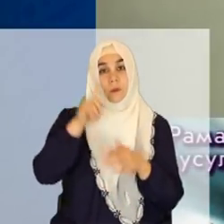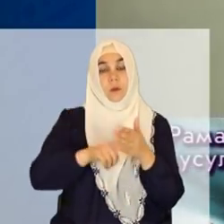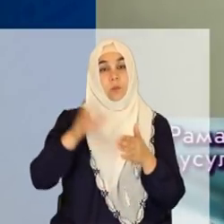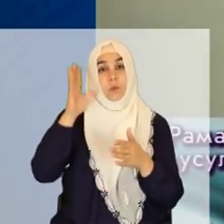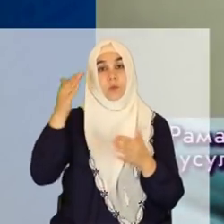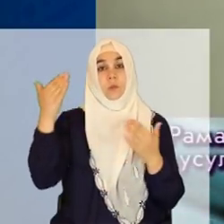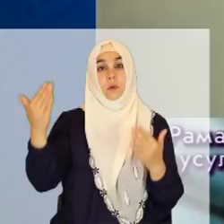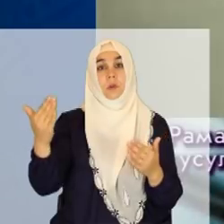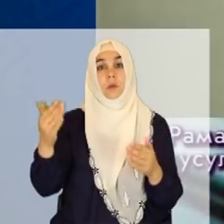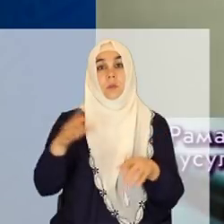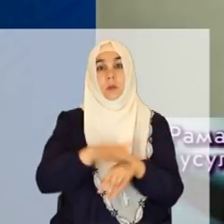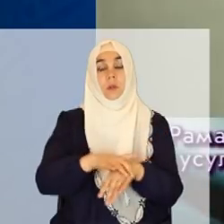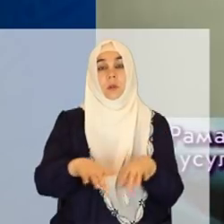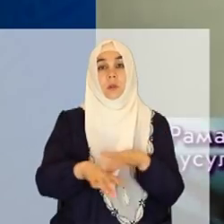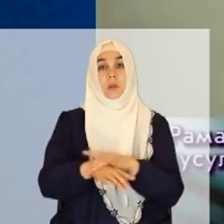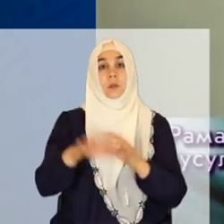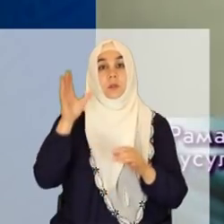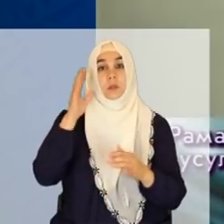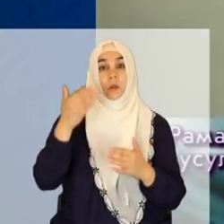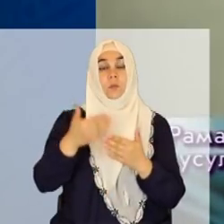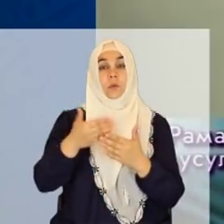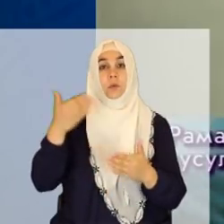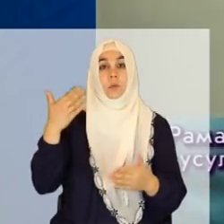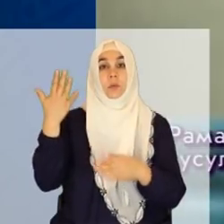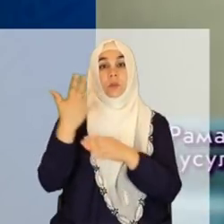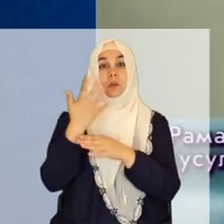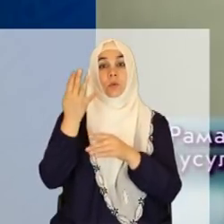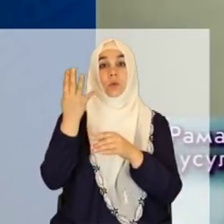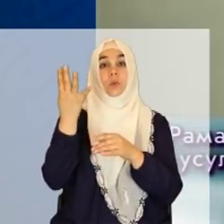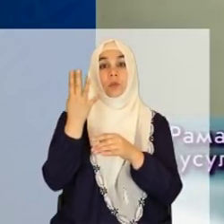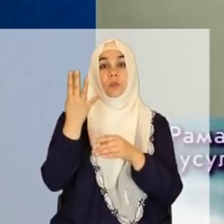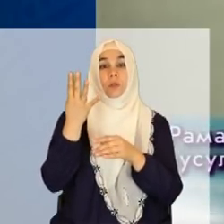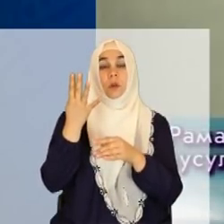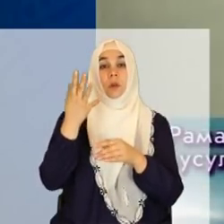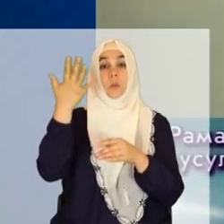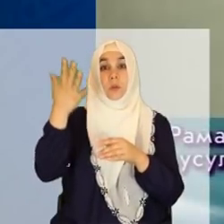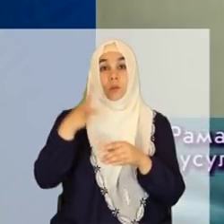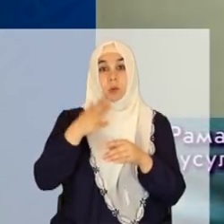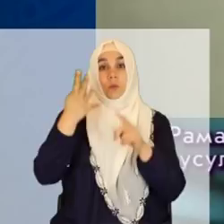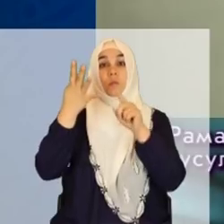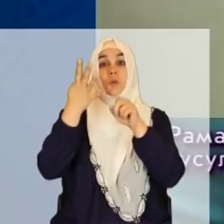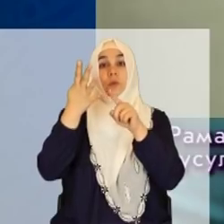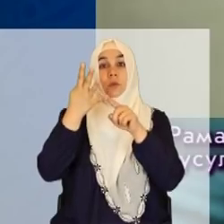musulmon bandalarga islom dinining 5 ruknidan 4-tinchisi hisoblanadi.